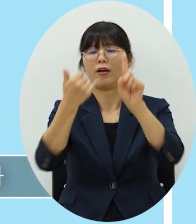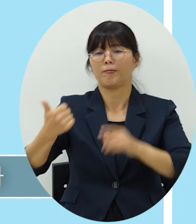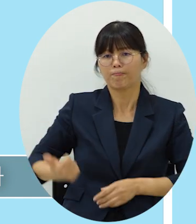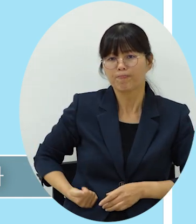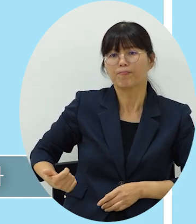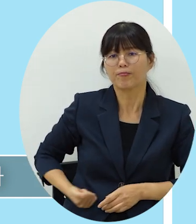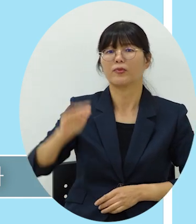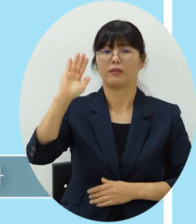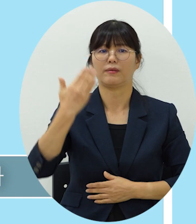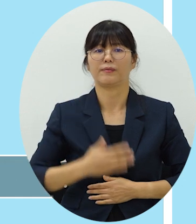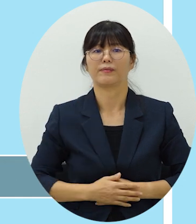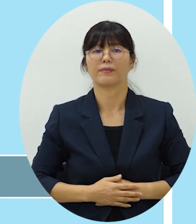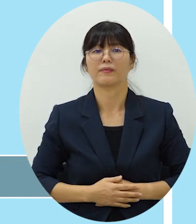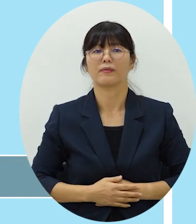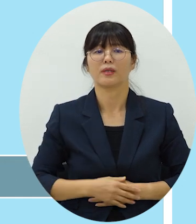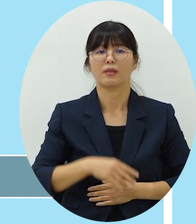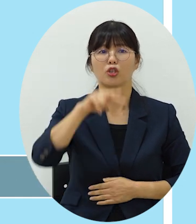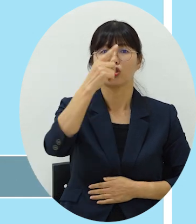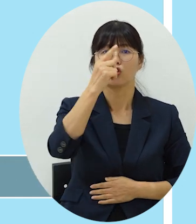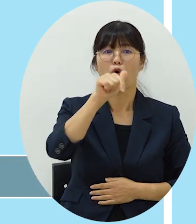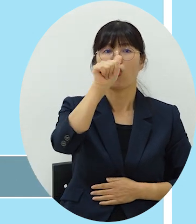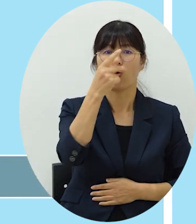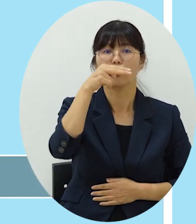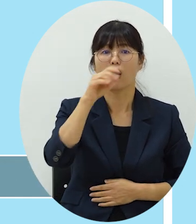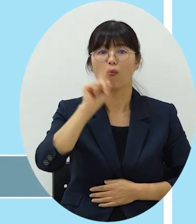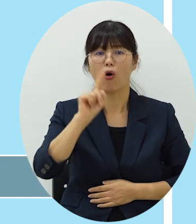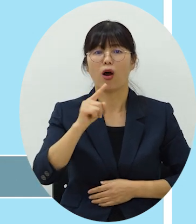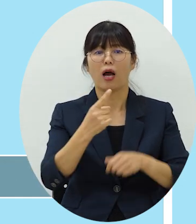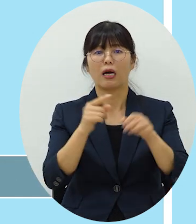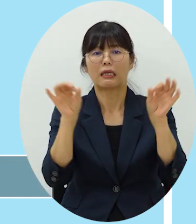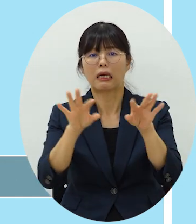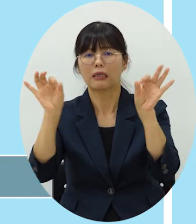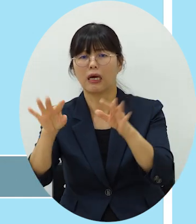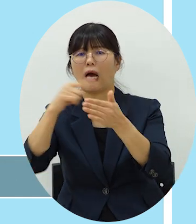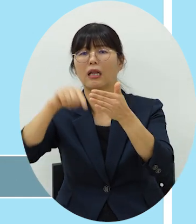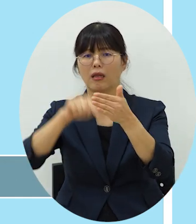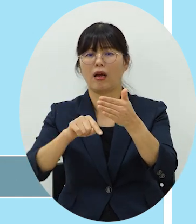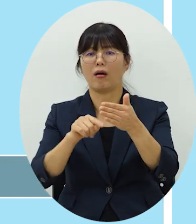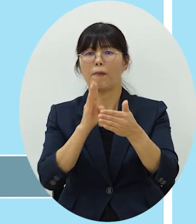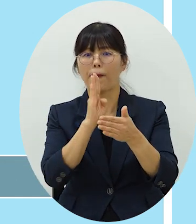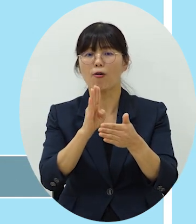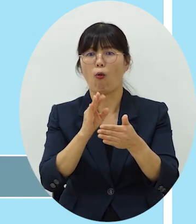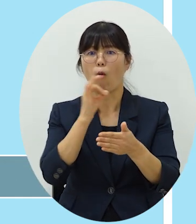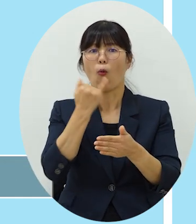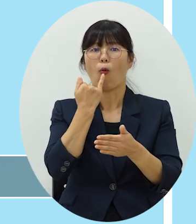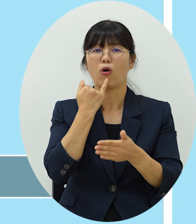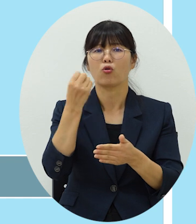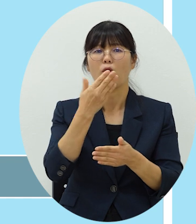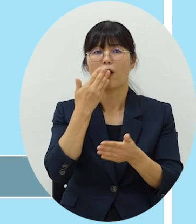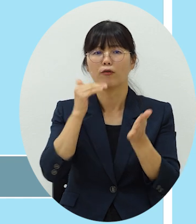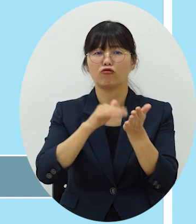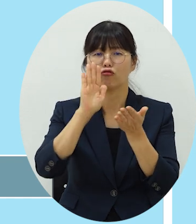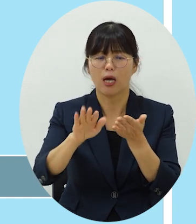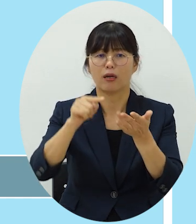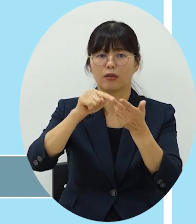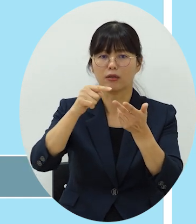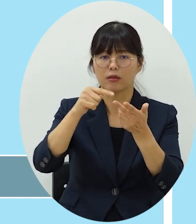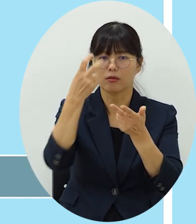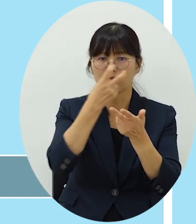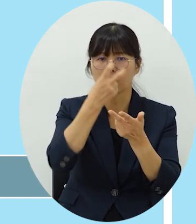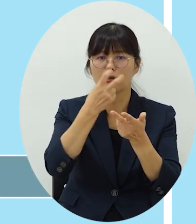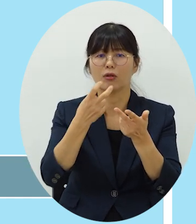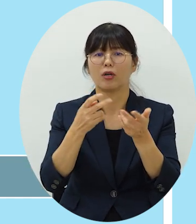1회 투여하도록 합니다. 속효성 인슐린은 단시간 내에 바로 효과가 나타나기 때문에 식후 혈당 조절을 위한